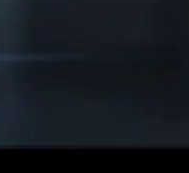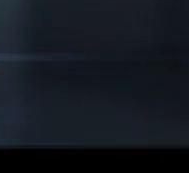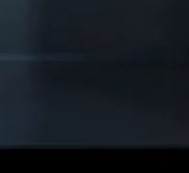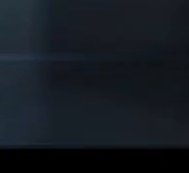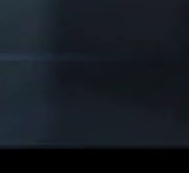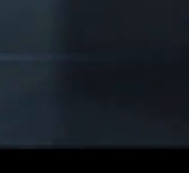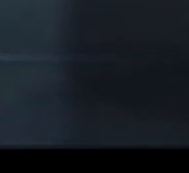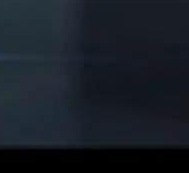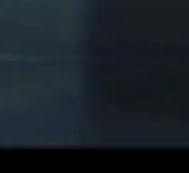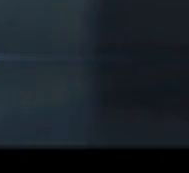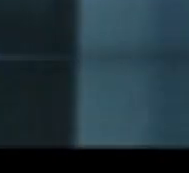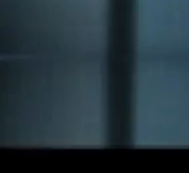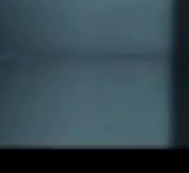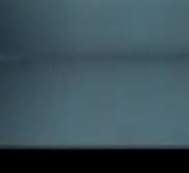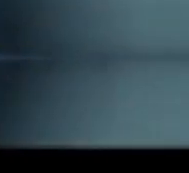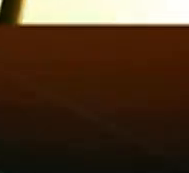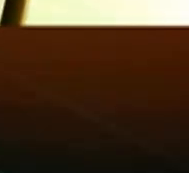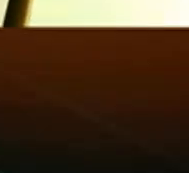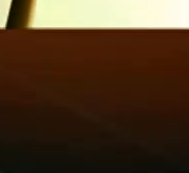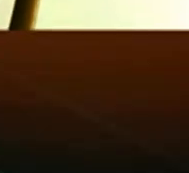sa atin live.